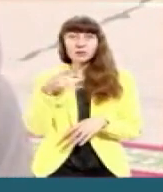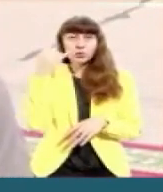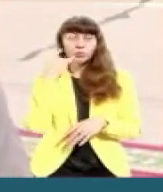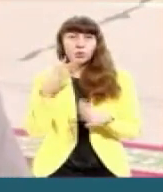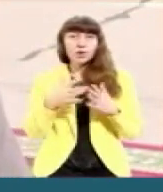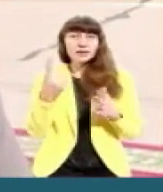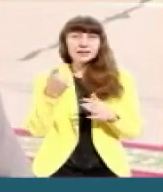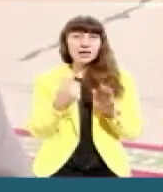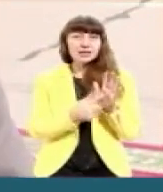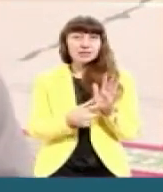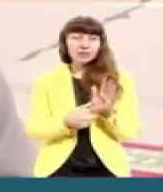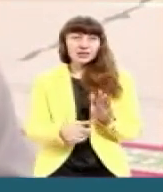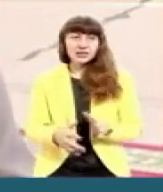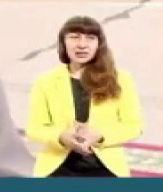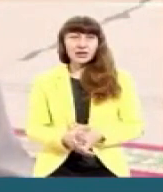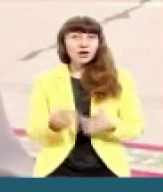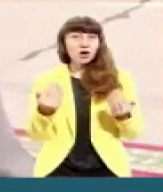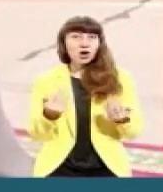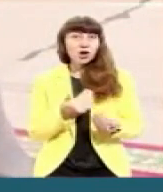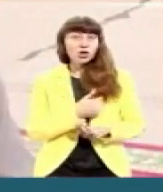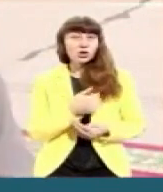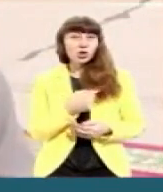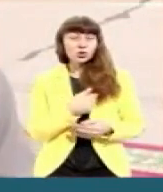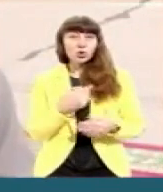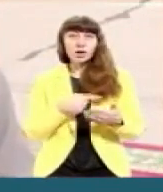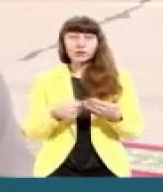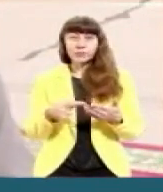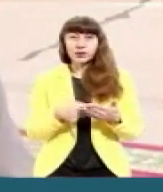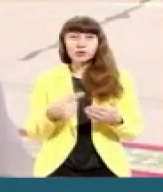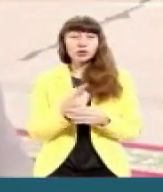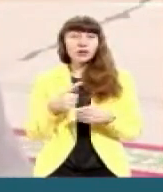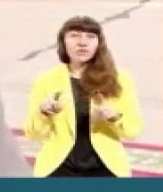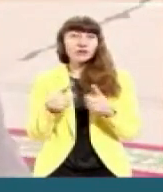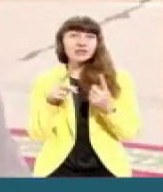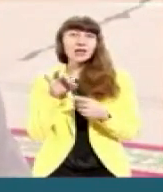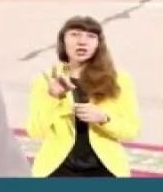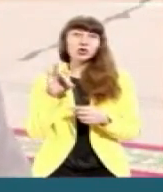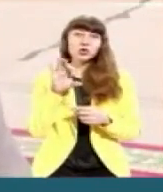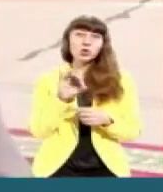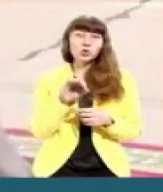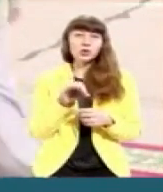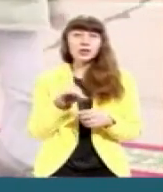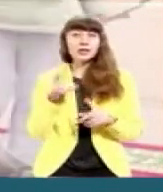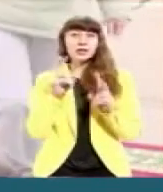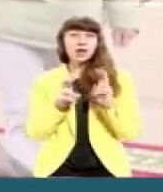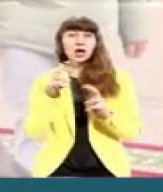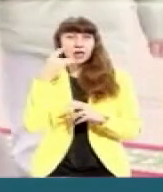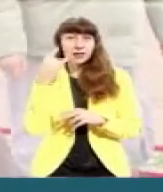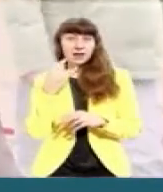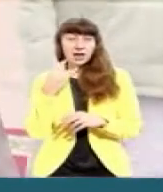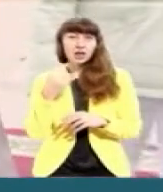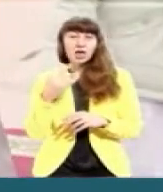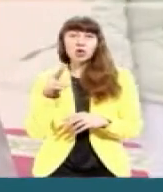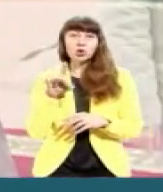больше 170 голов. Хочу отметить, что племенное ядро возрождают в селе Заречное на заводе «Казах Тулпара». Для